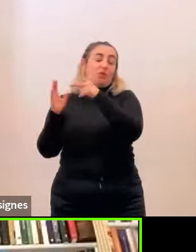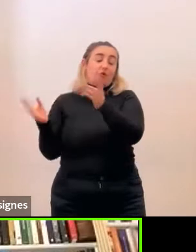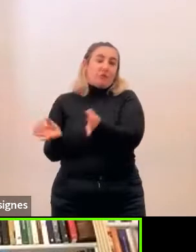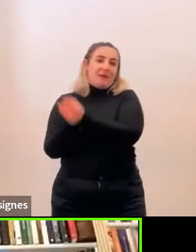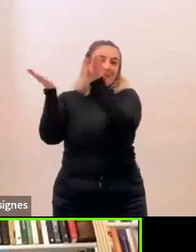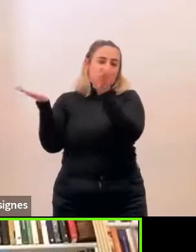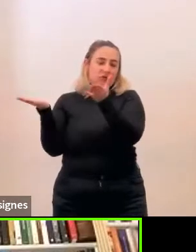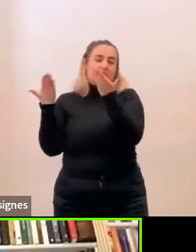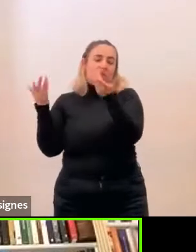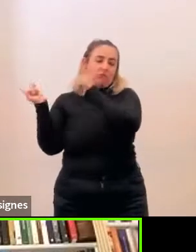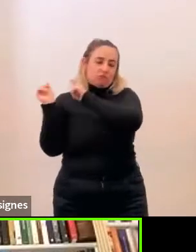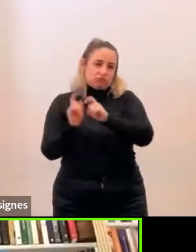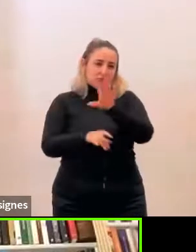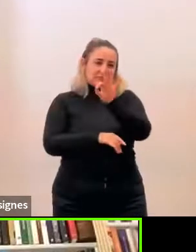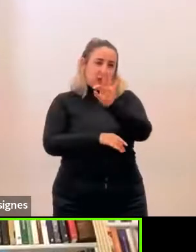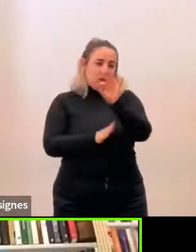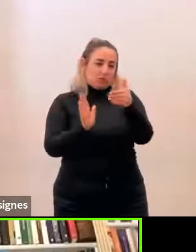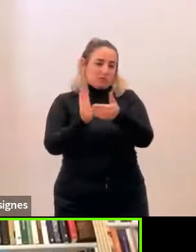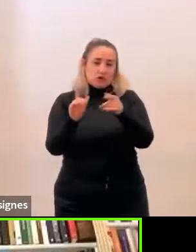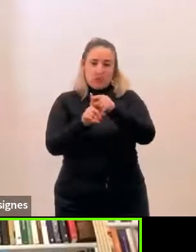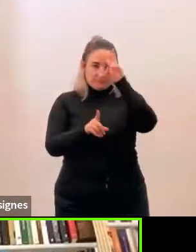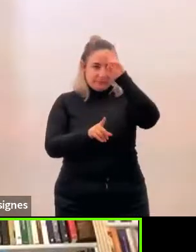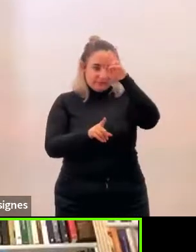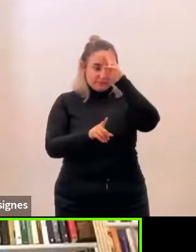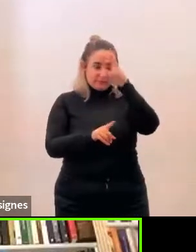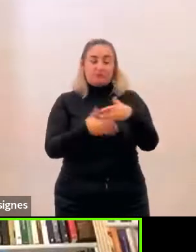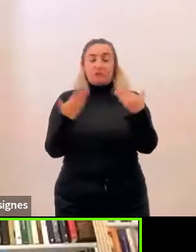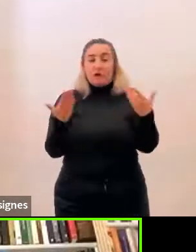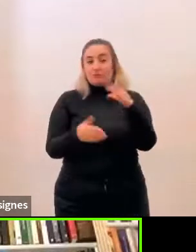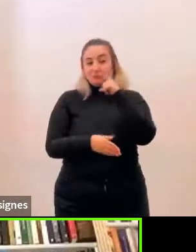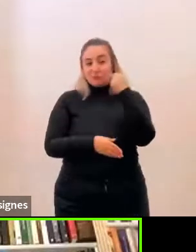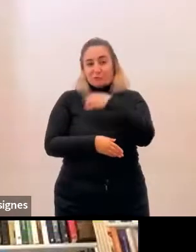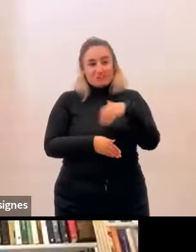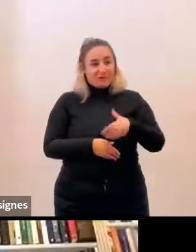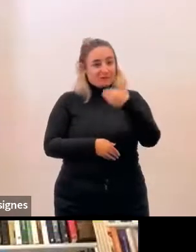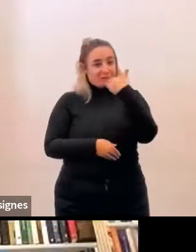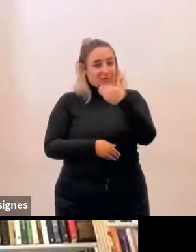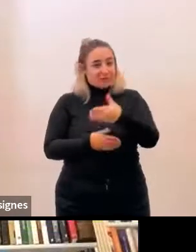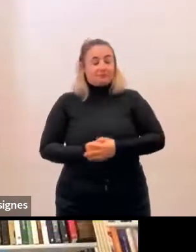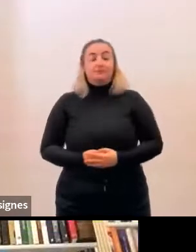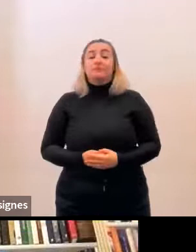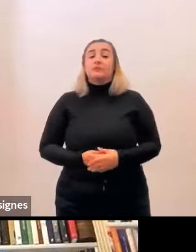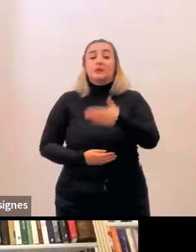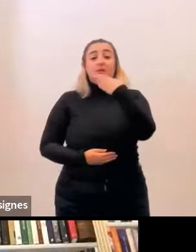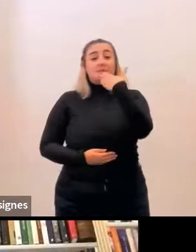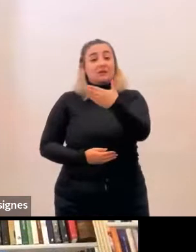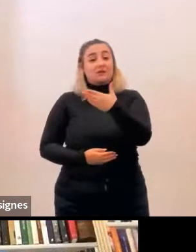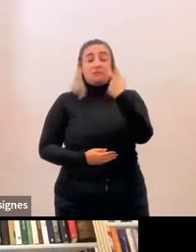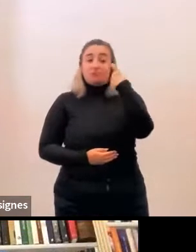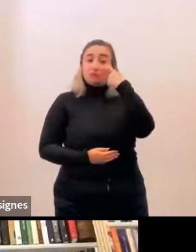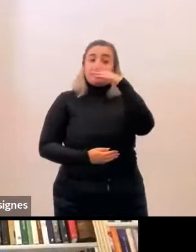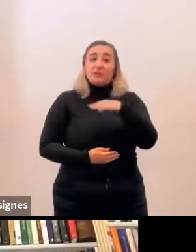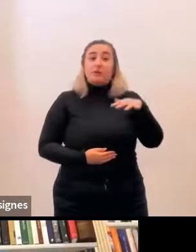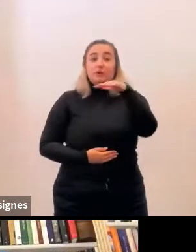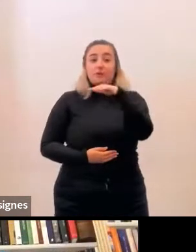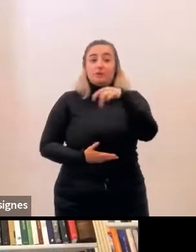subventionnement habituel. Voilà, Monsieur le maire, je vous remercie. Merci. Y a-t-il des